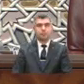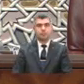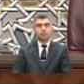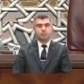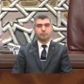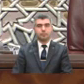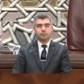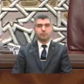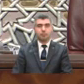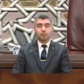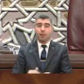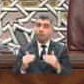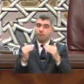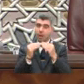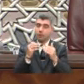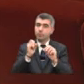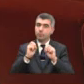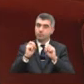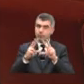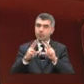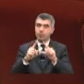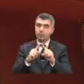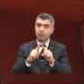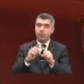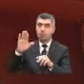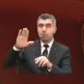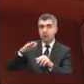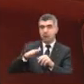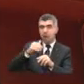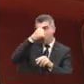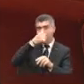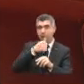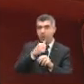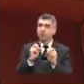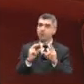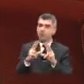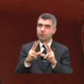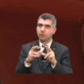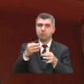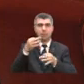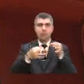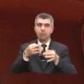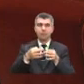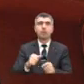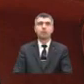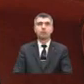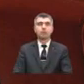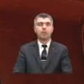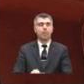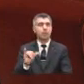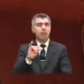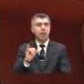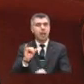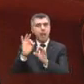انا متفق معك، تكون محكمه اداريه وتجاريه في بني ملال، ما يمكنش ما تكونش في بني ملال. ما بقاش نحسبوا شحال عدد الملفات، شحال